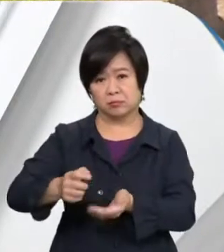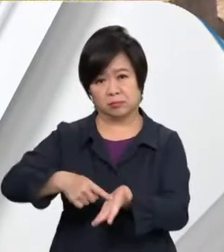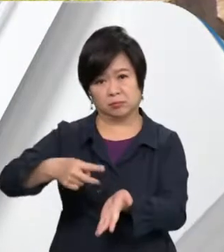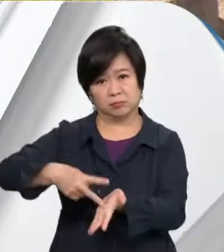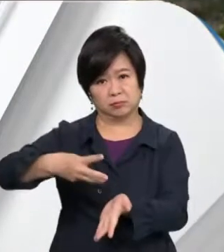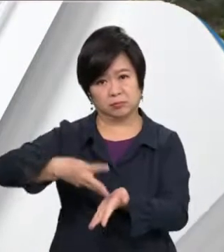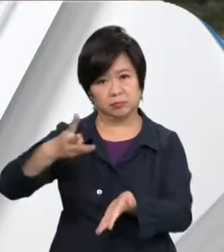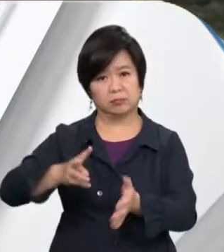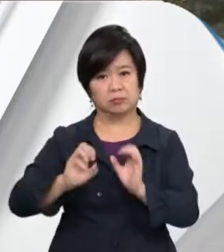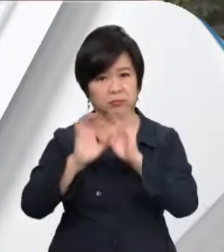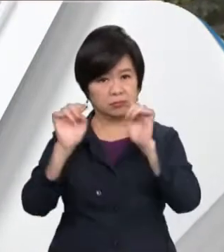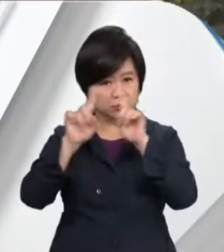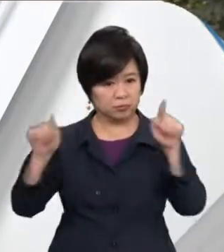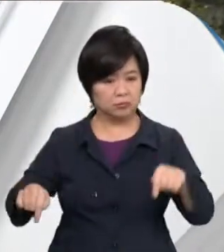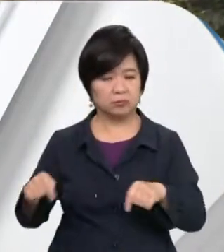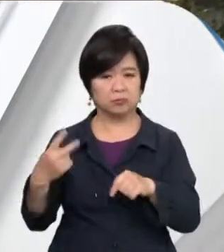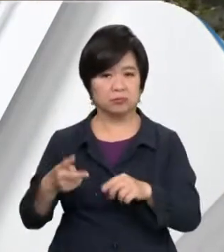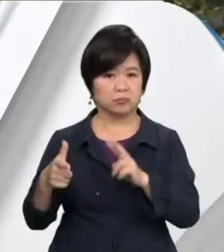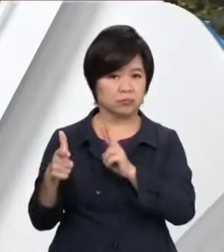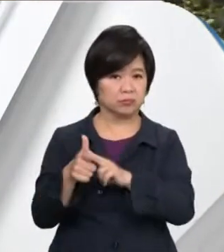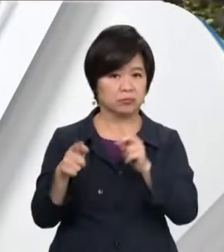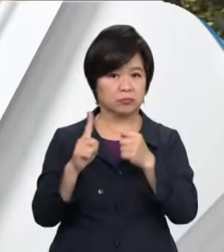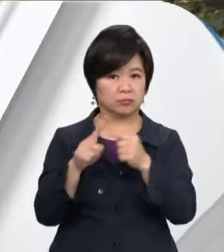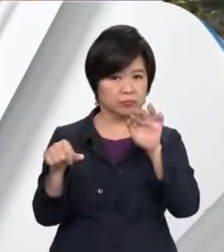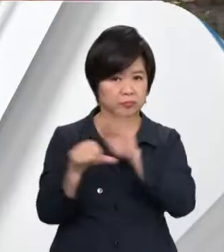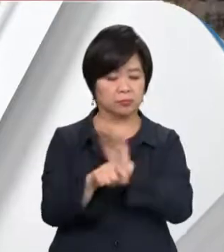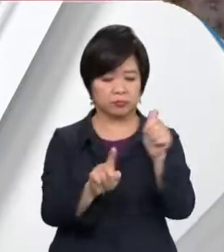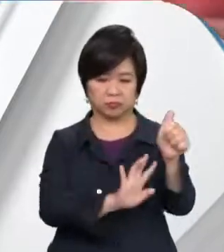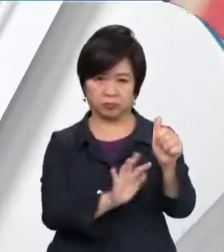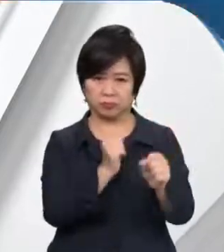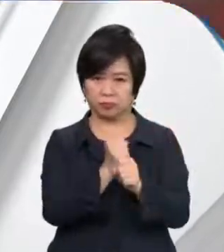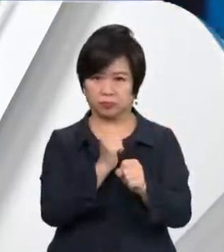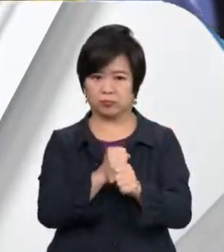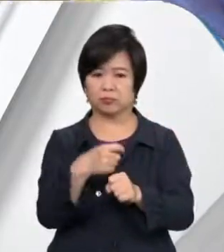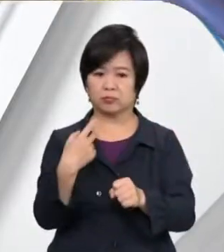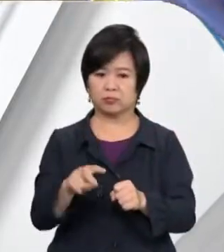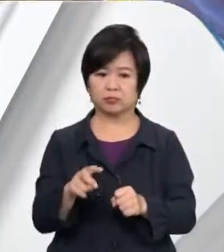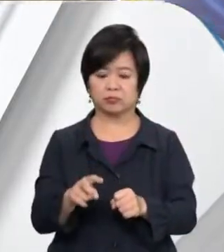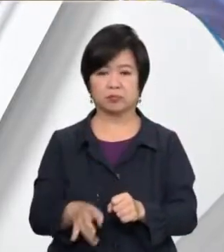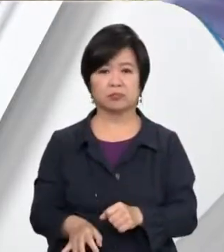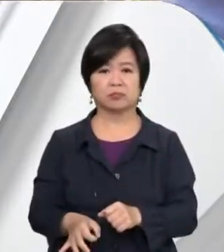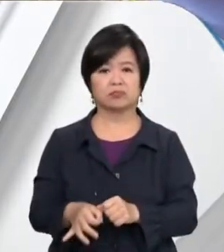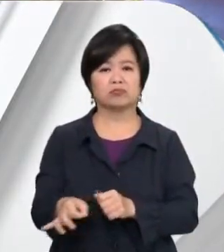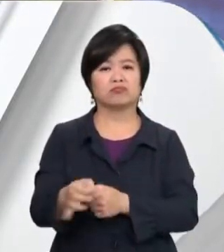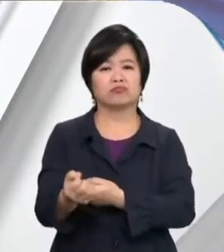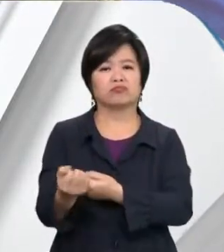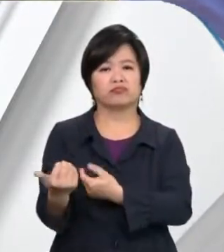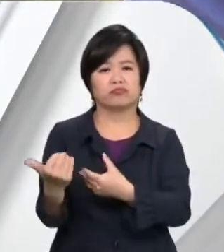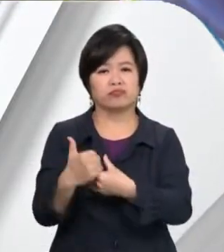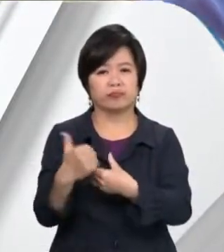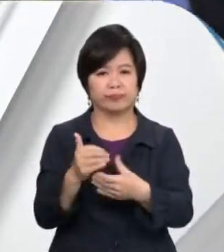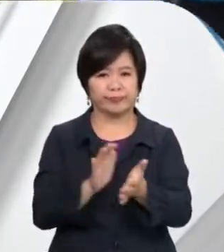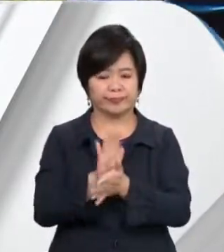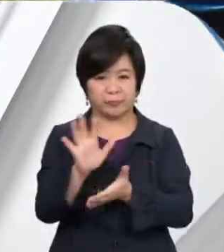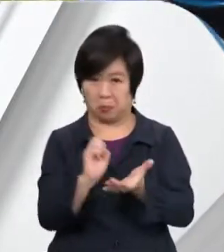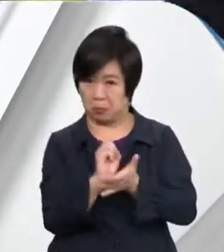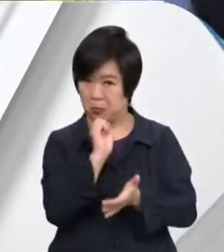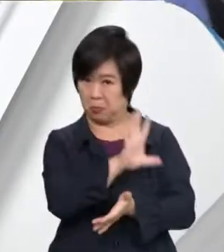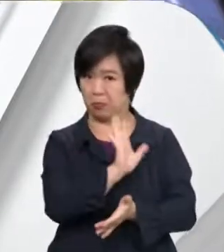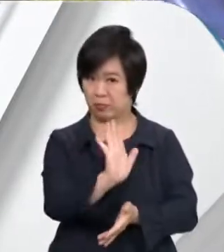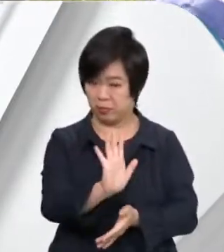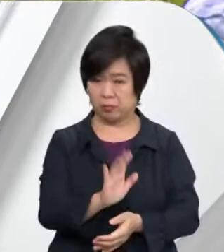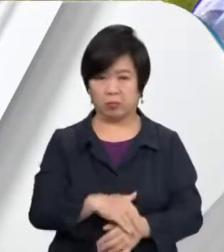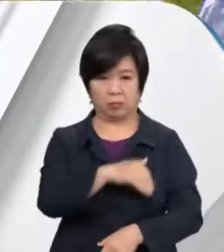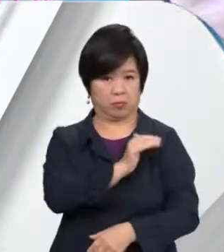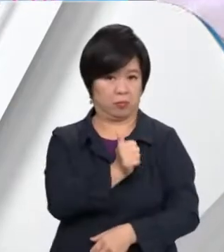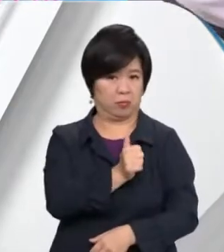300嘅文献，要收几年到夹嘅金钱团队去买票过后，要同夹嘅团队汇报买票行为，就算没夹